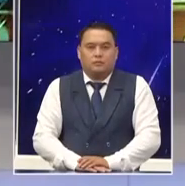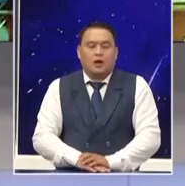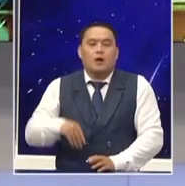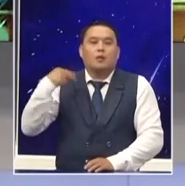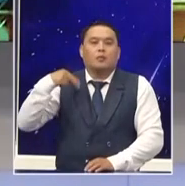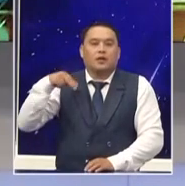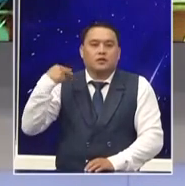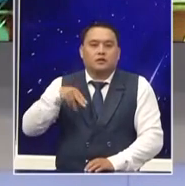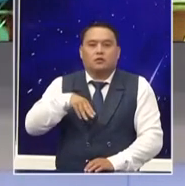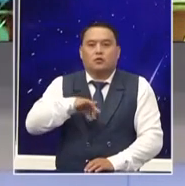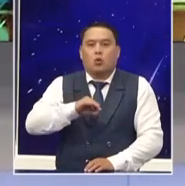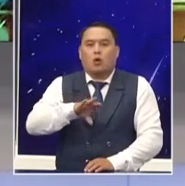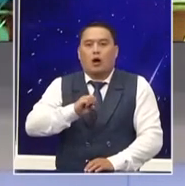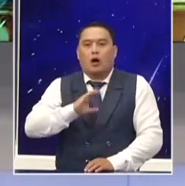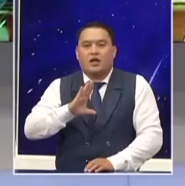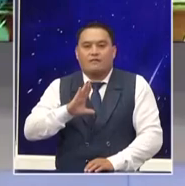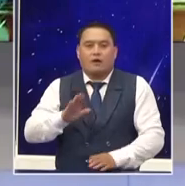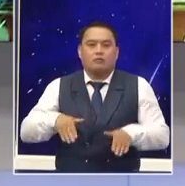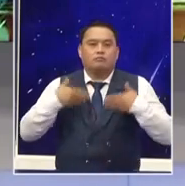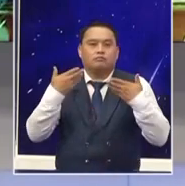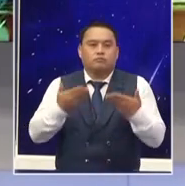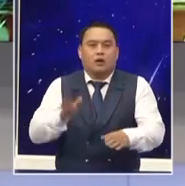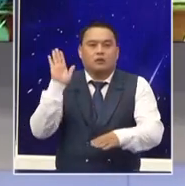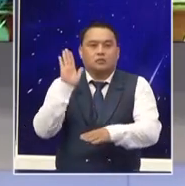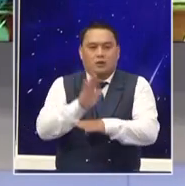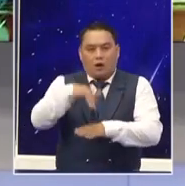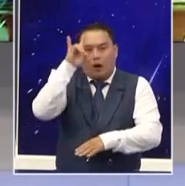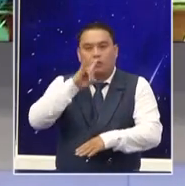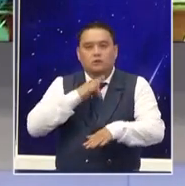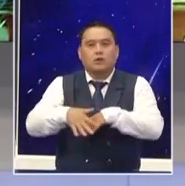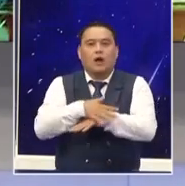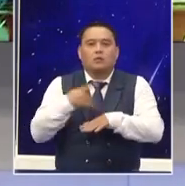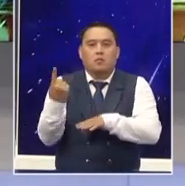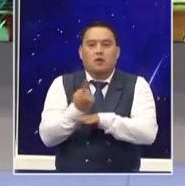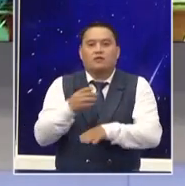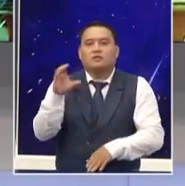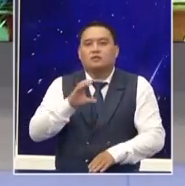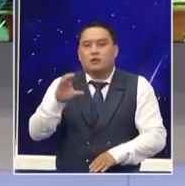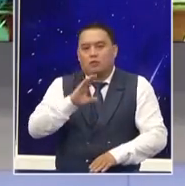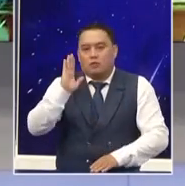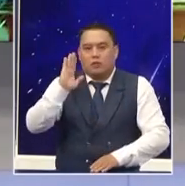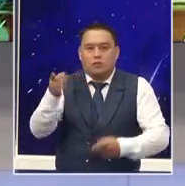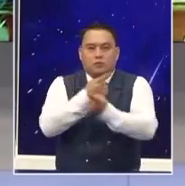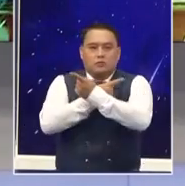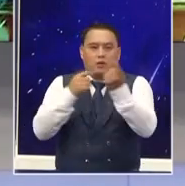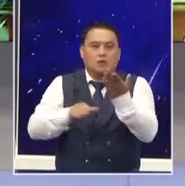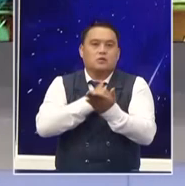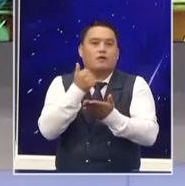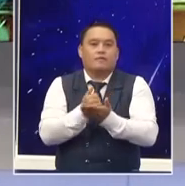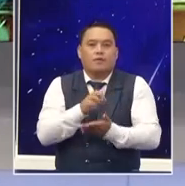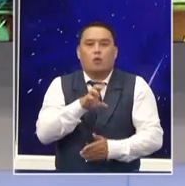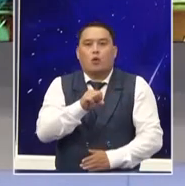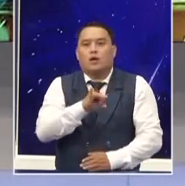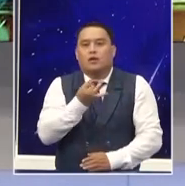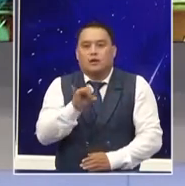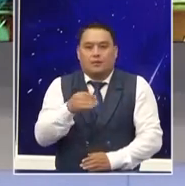Президент Касым-Жомарт Токаев выступит с ежегодным посланием народу Казахстана 1 сентября. Об этом сообщил пресс-секретарь главы государства